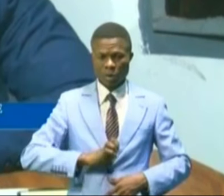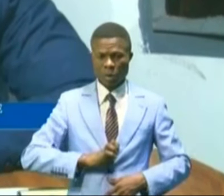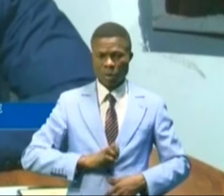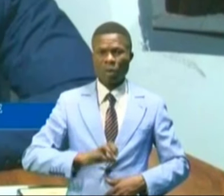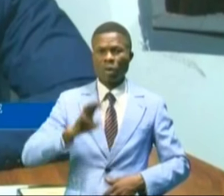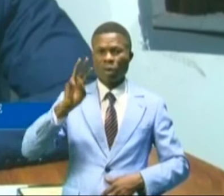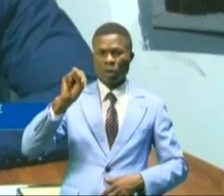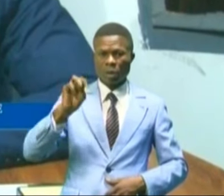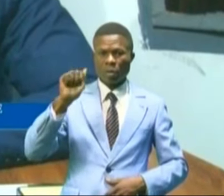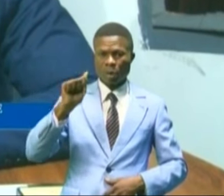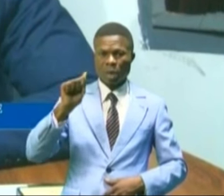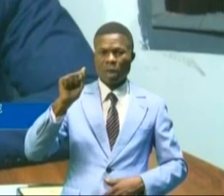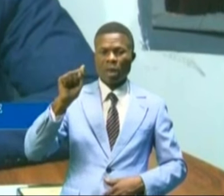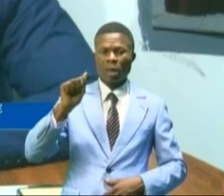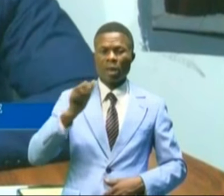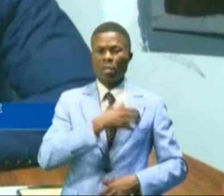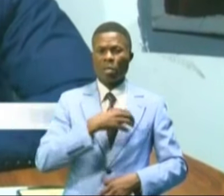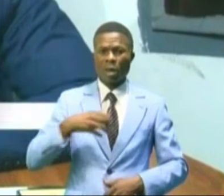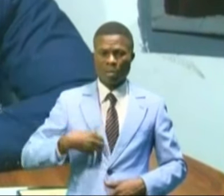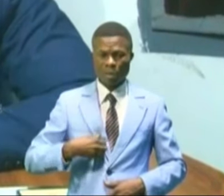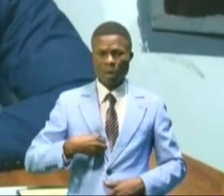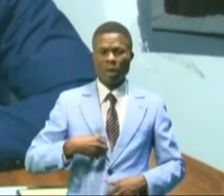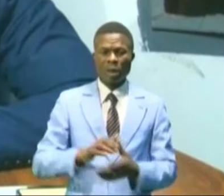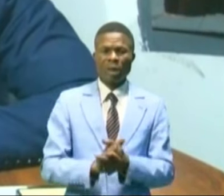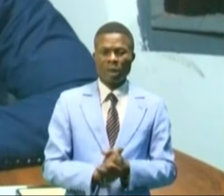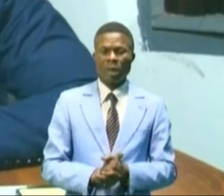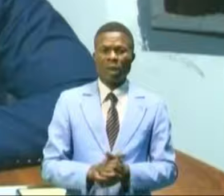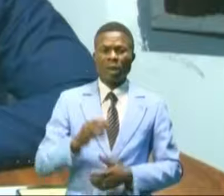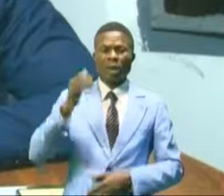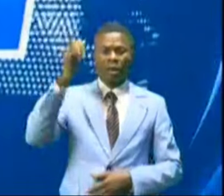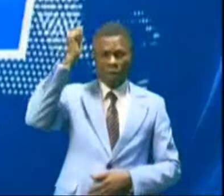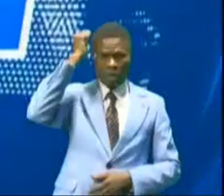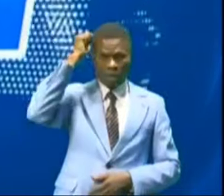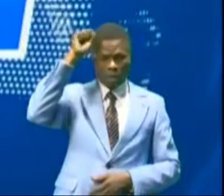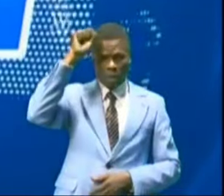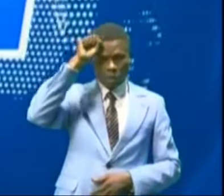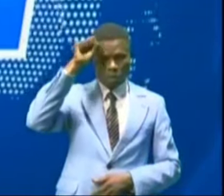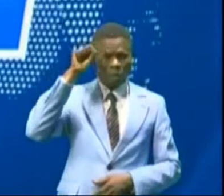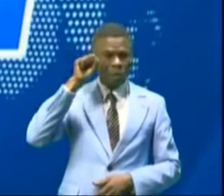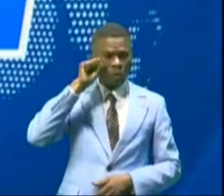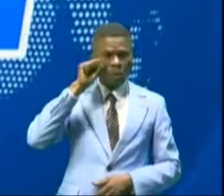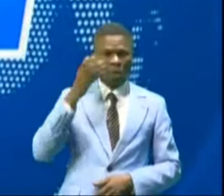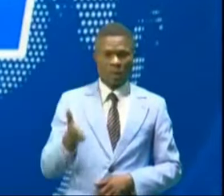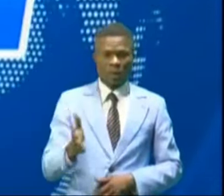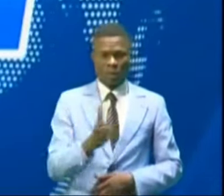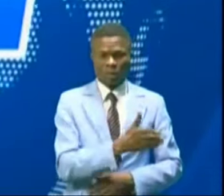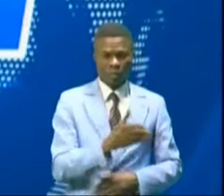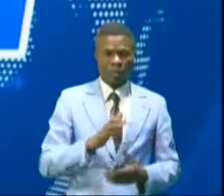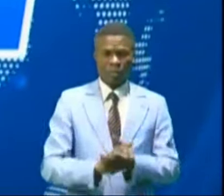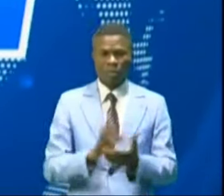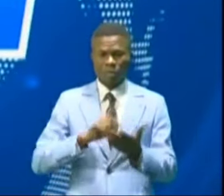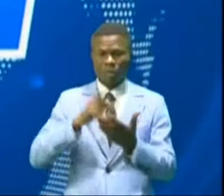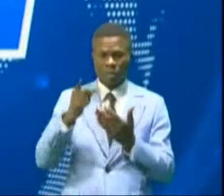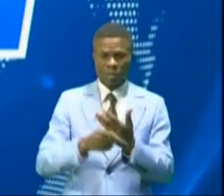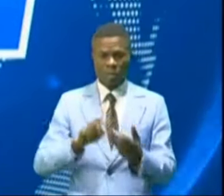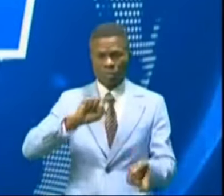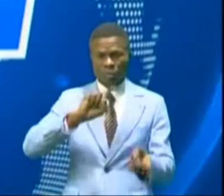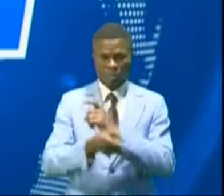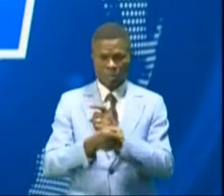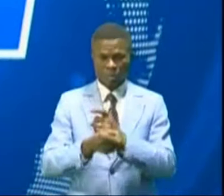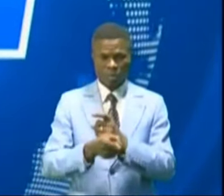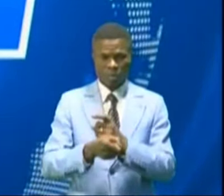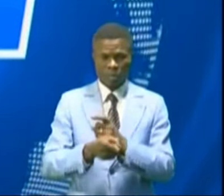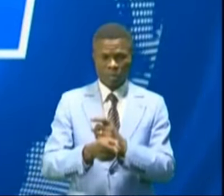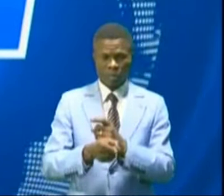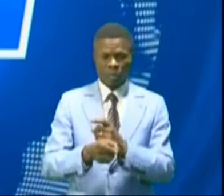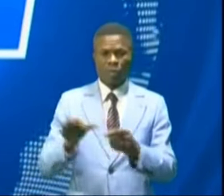la Première Ministre, Judith Suminwa-Tuluka. Dans le cadre de l'amélioration de l'offre